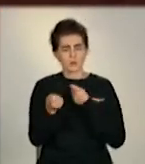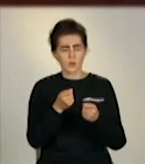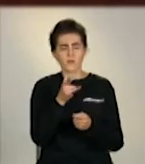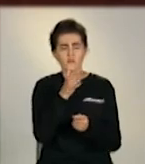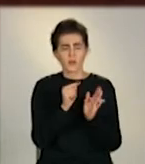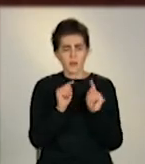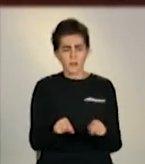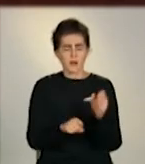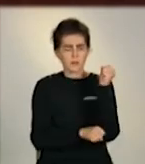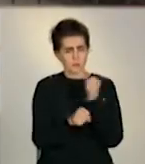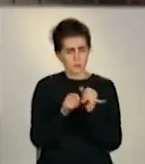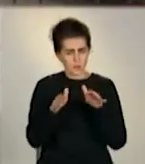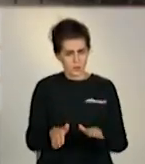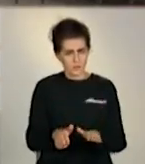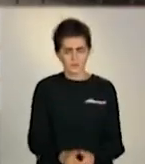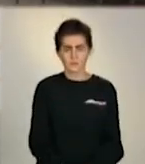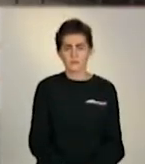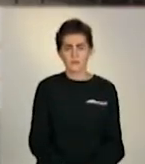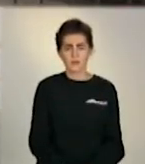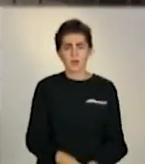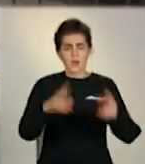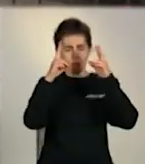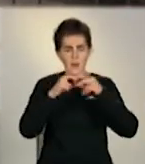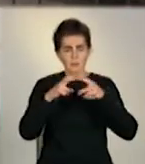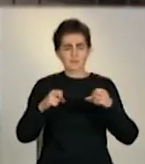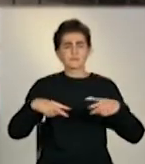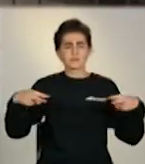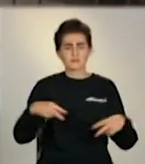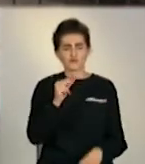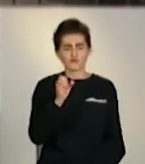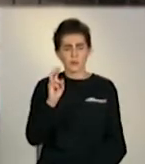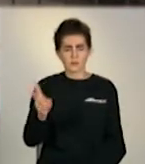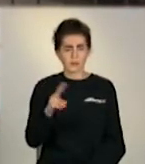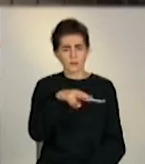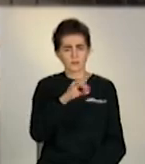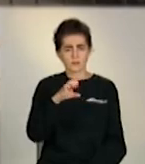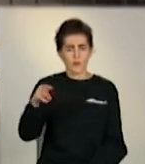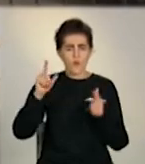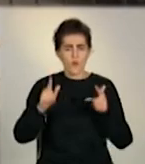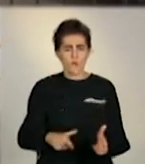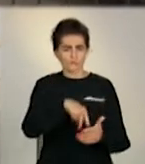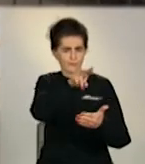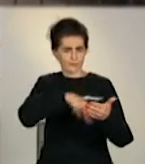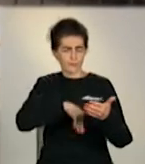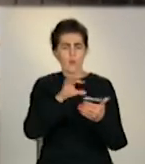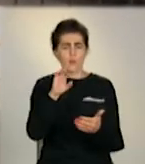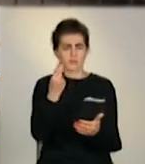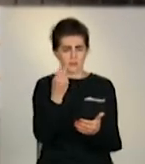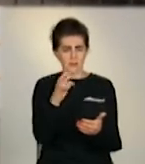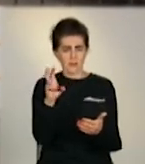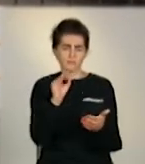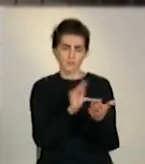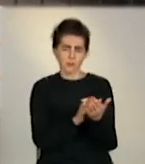роботи. Розроблен спеціальний чек-ліст, по якому проводиться ця оцінка. Кожен співробітник